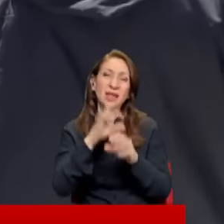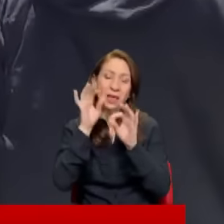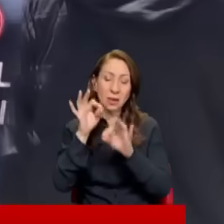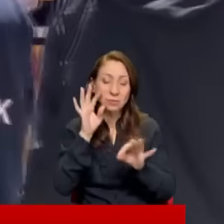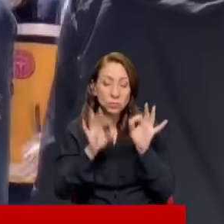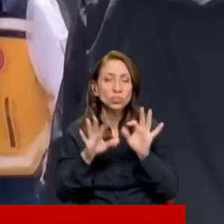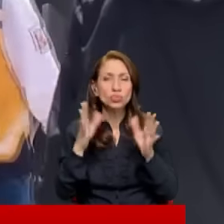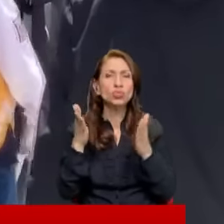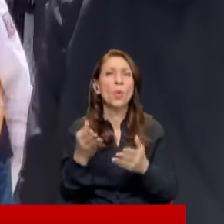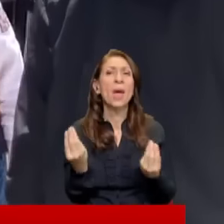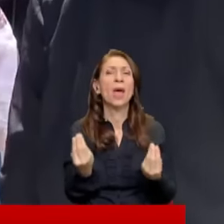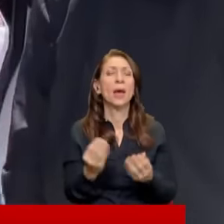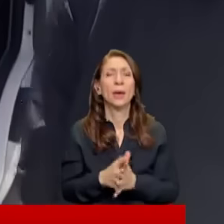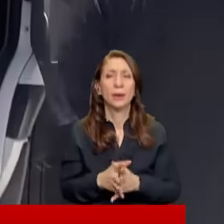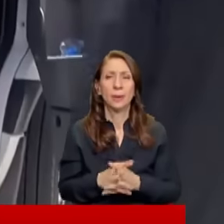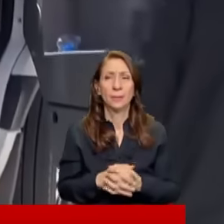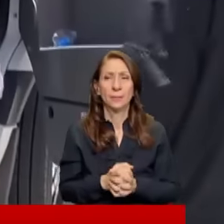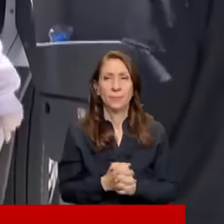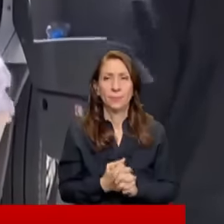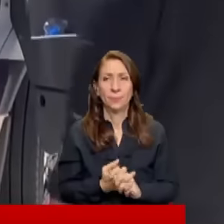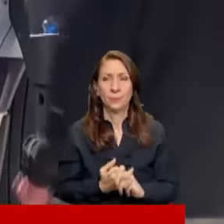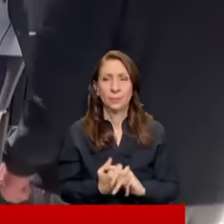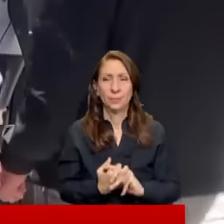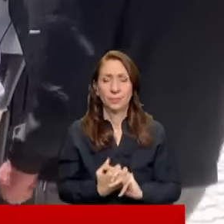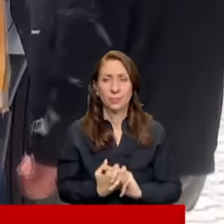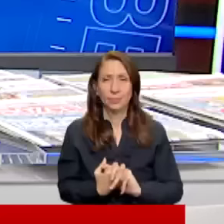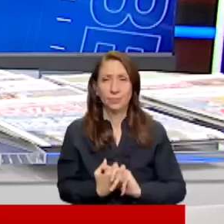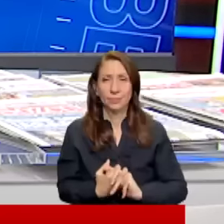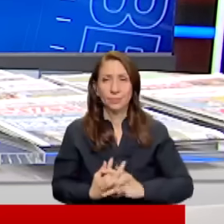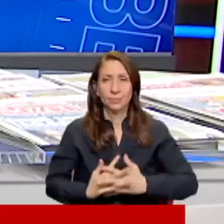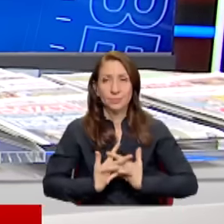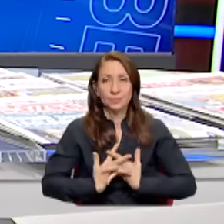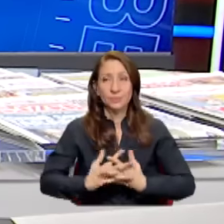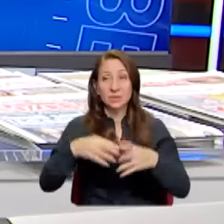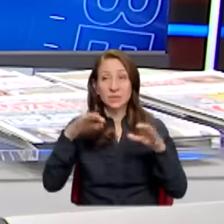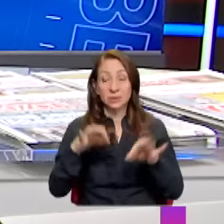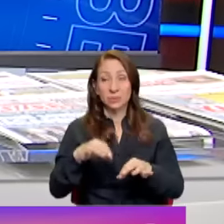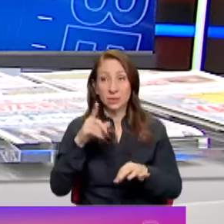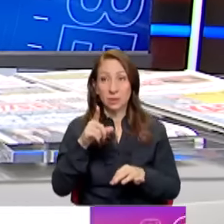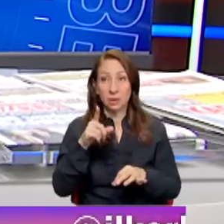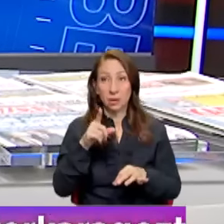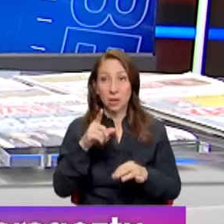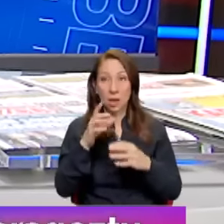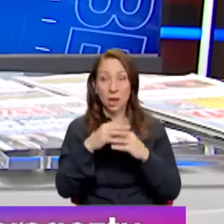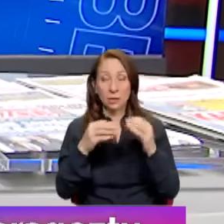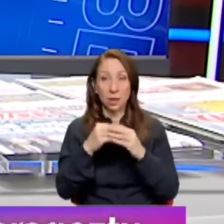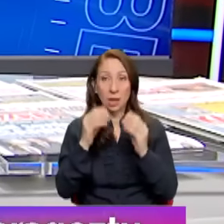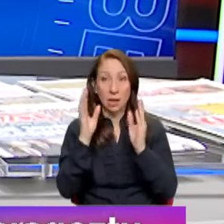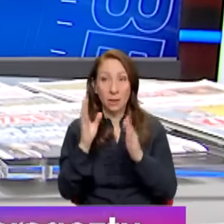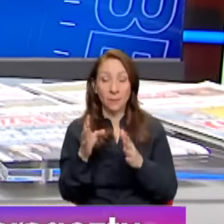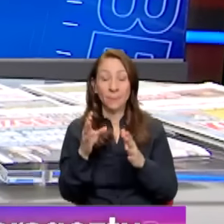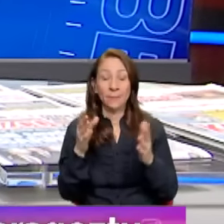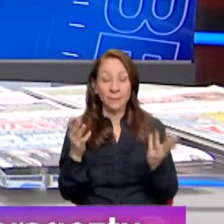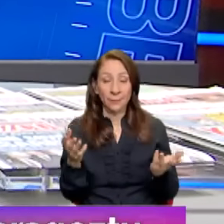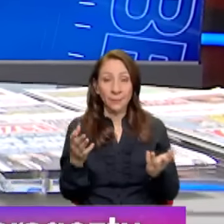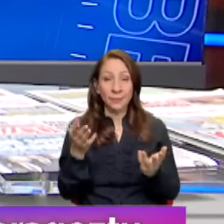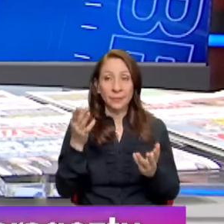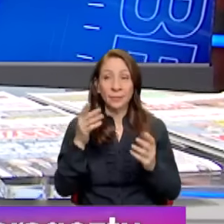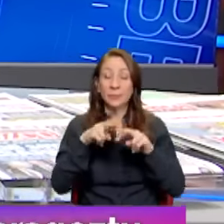götürüldü ama durumu iyi Efendim şimdi Adana'ya gideceğiz ve